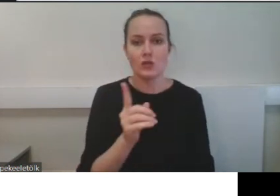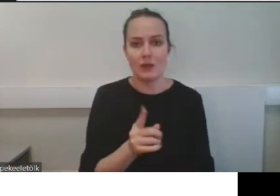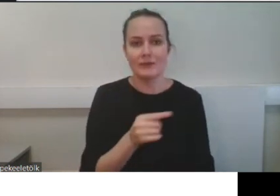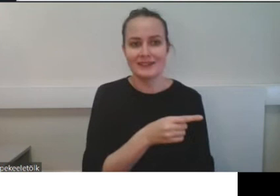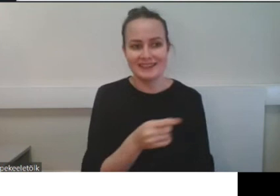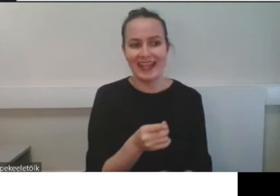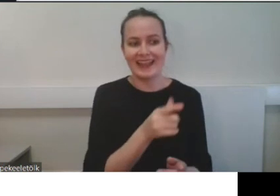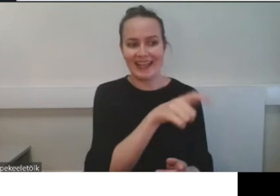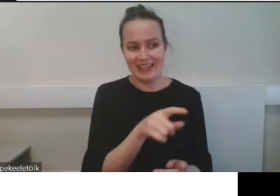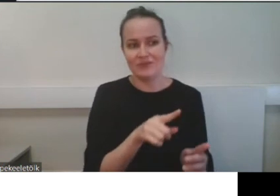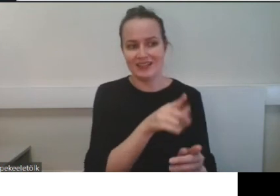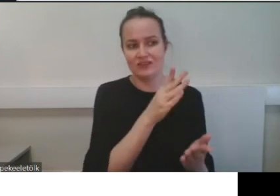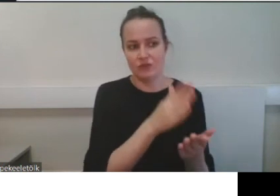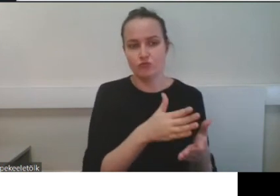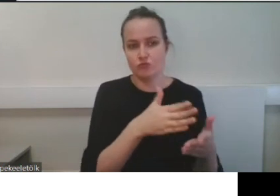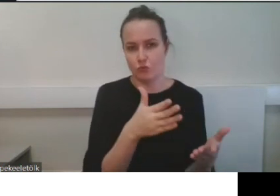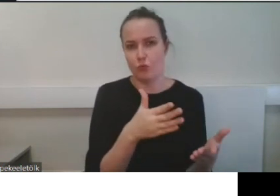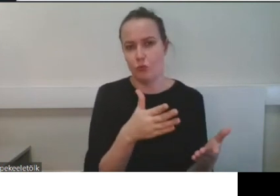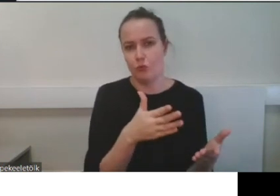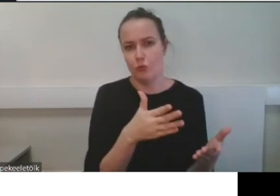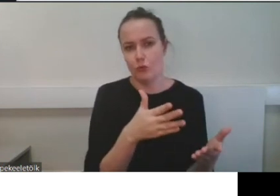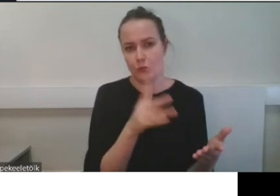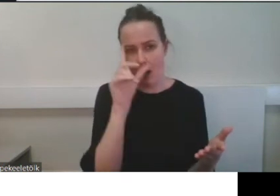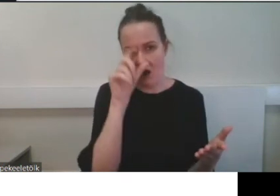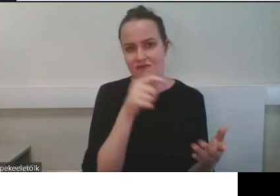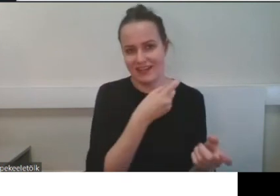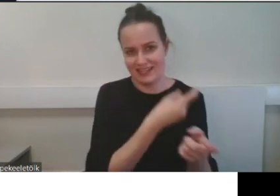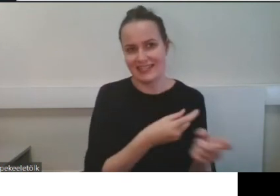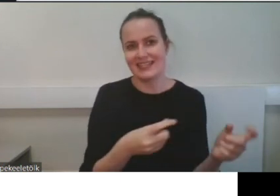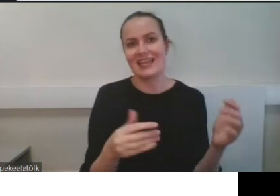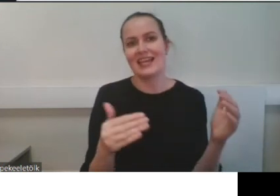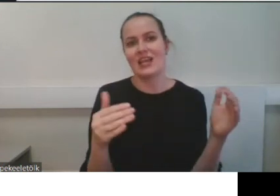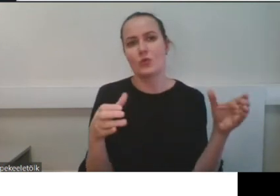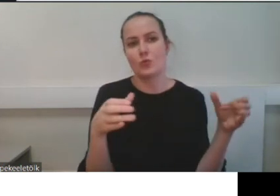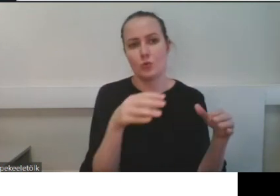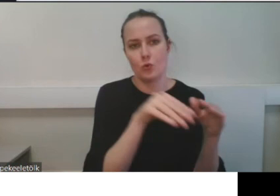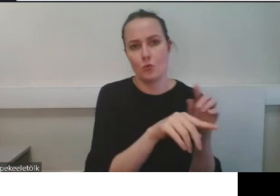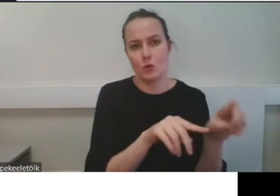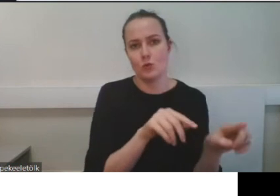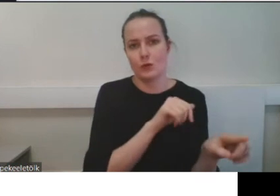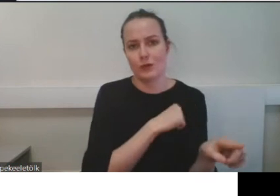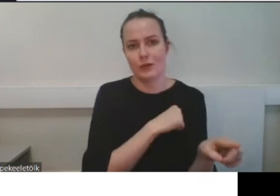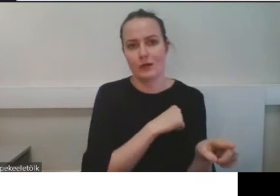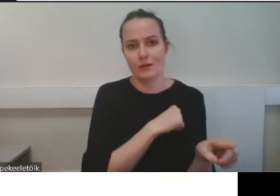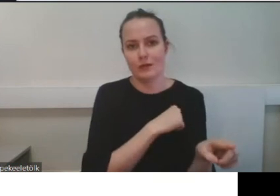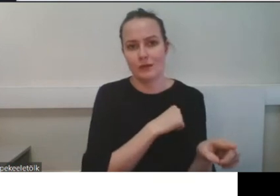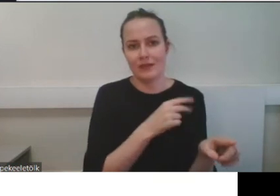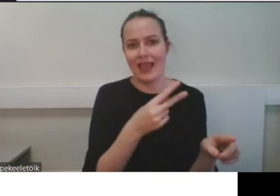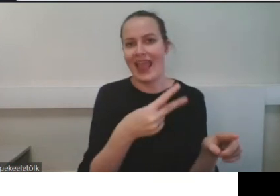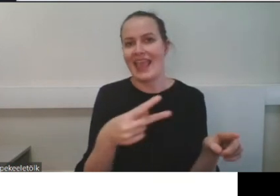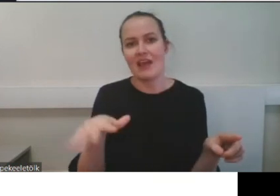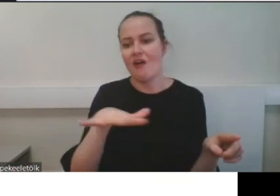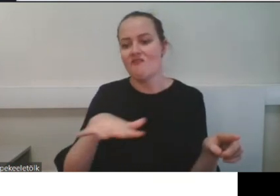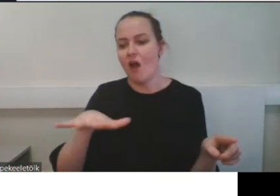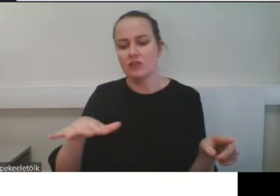siis see mõjutab tegelikult ka väga oluliselt seda, kui kiiresti kohalik omavalitsus või kogukond või riik peaksid nagu